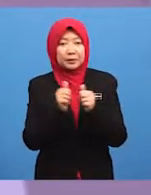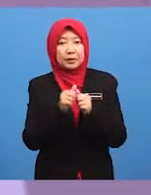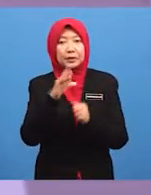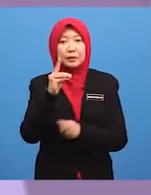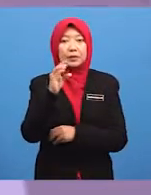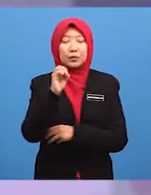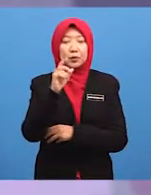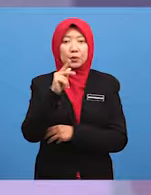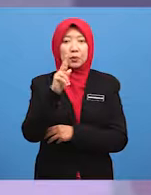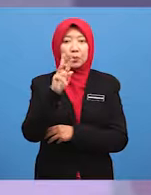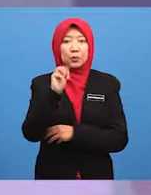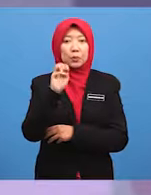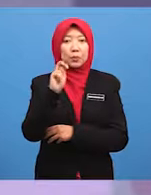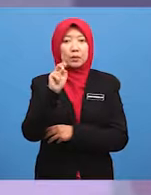dokumentasi?